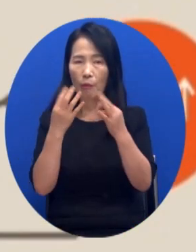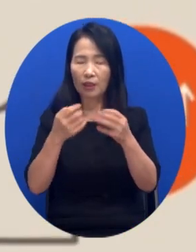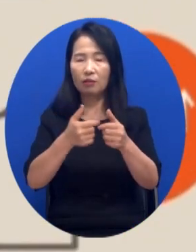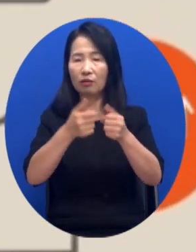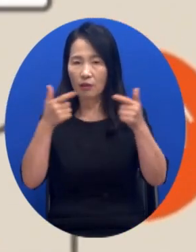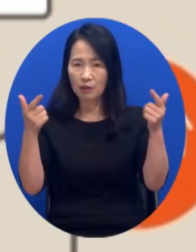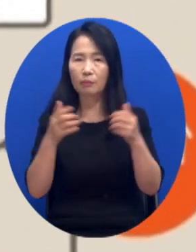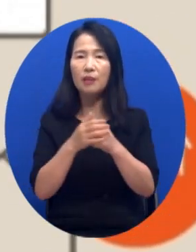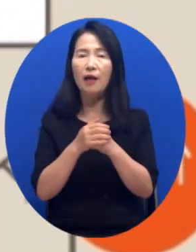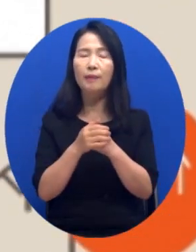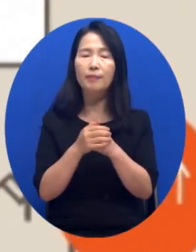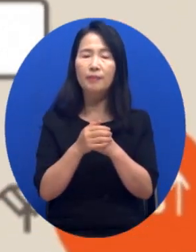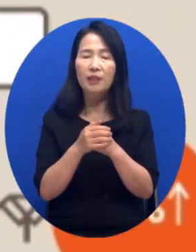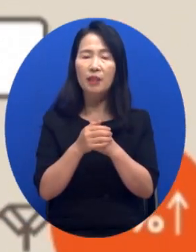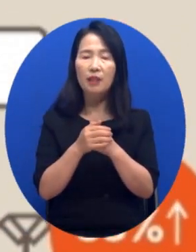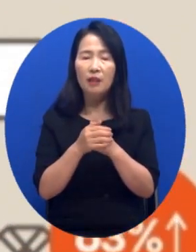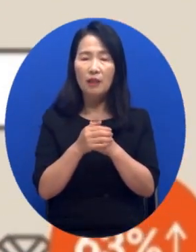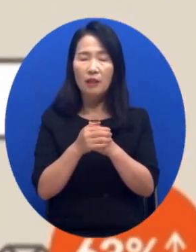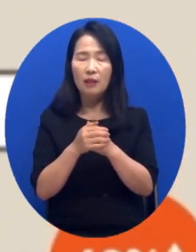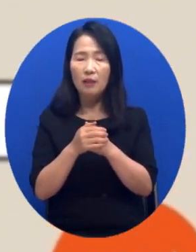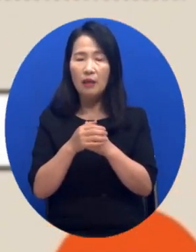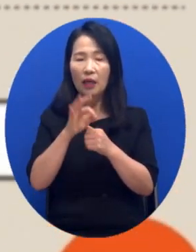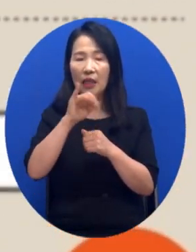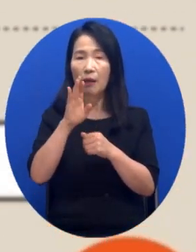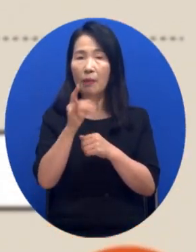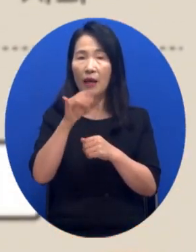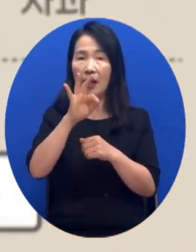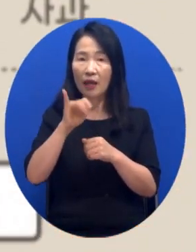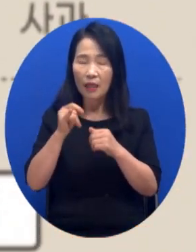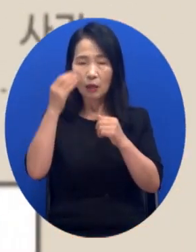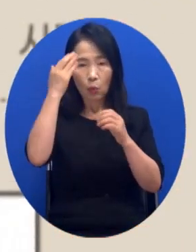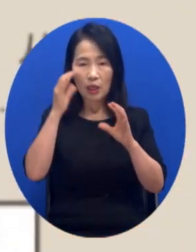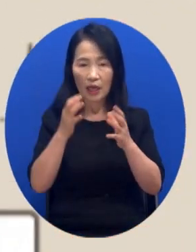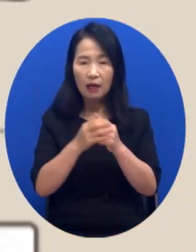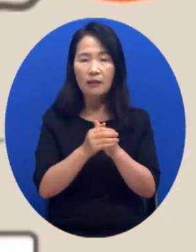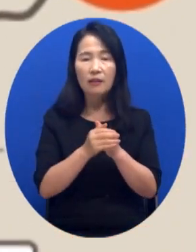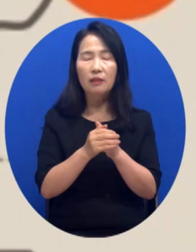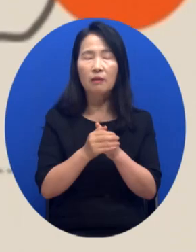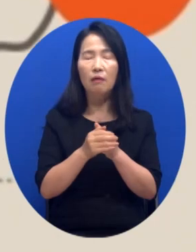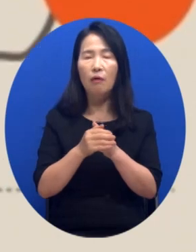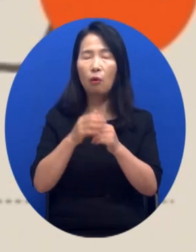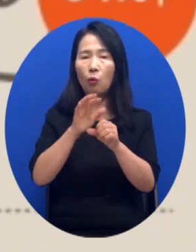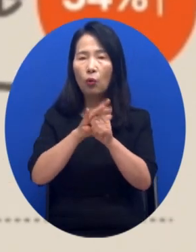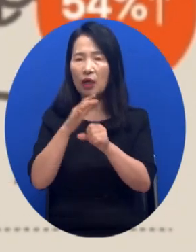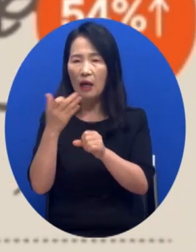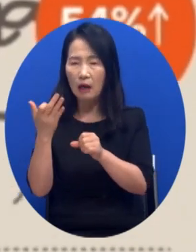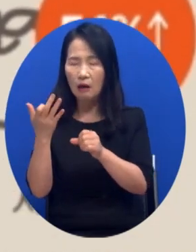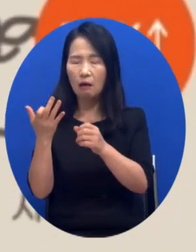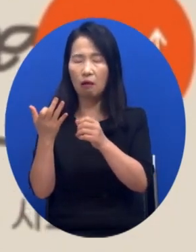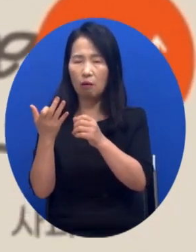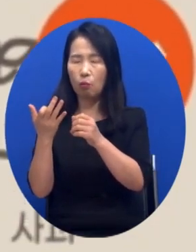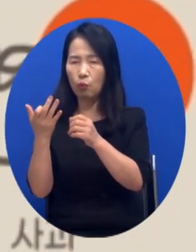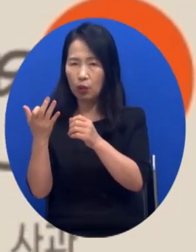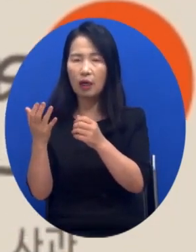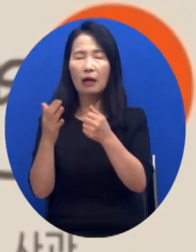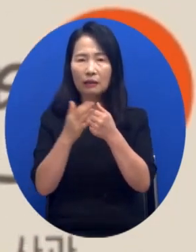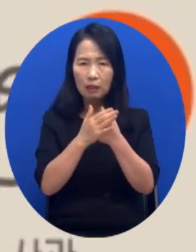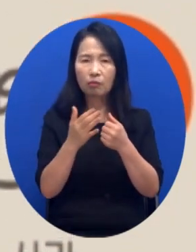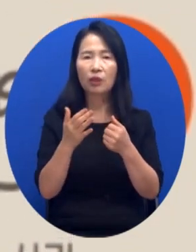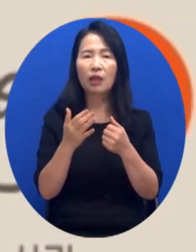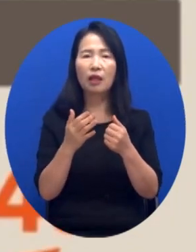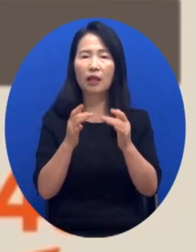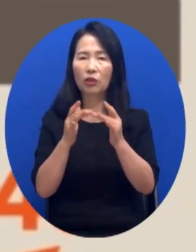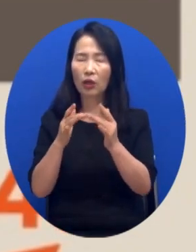집계됐습니다. 이베이 코리아 측은 코로나19의 영향으로 언택트 쇼핑이 확대되는 등 예년과